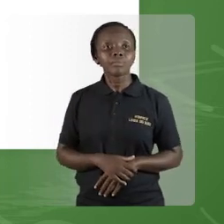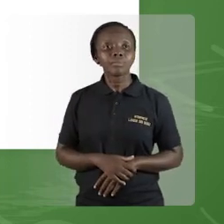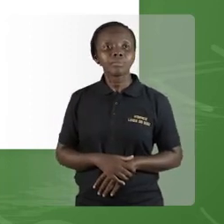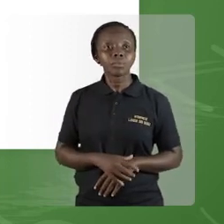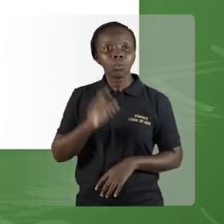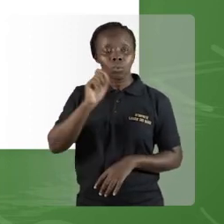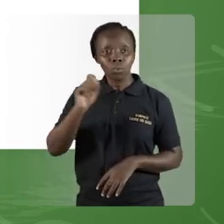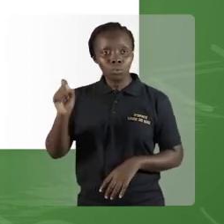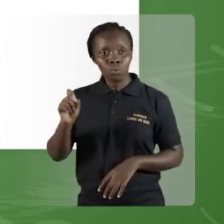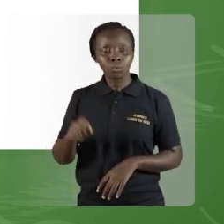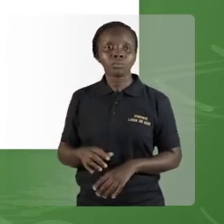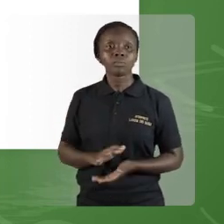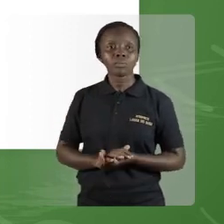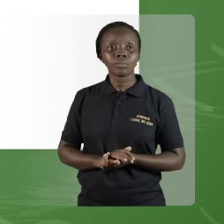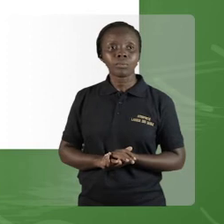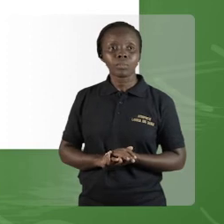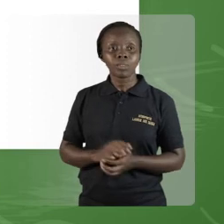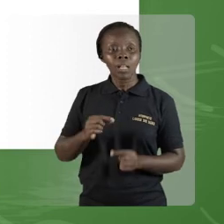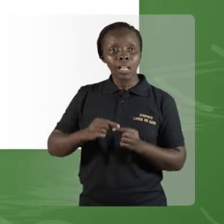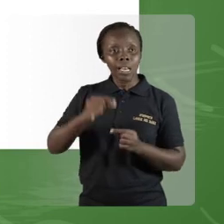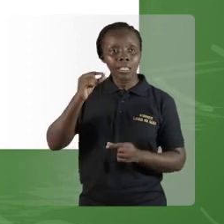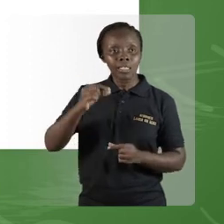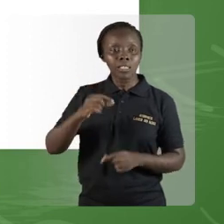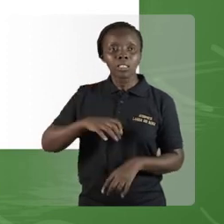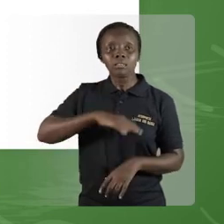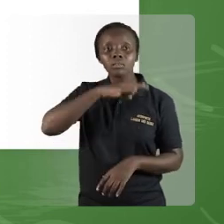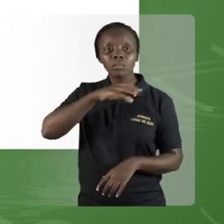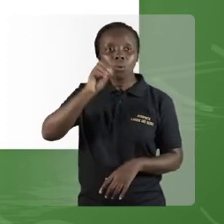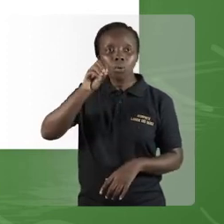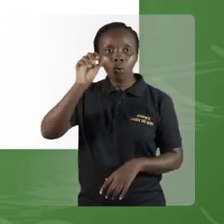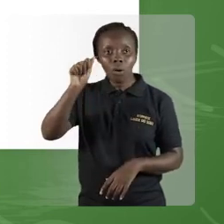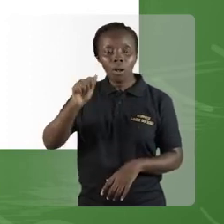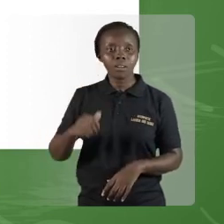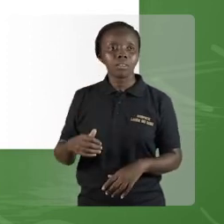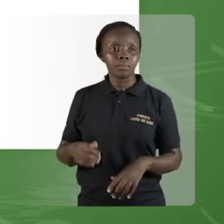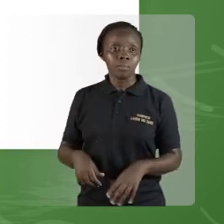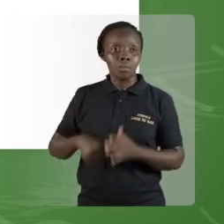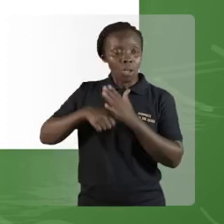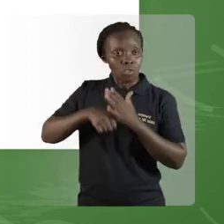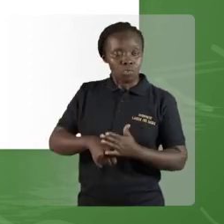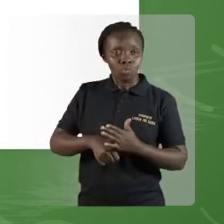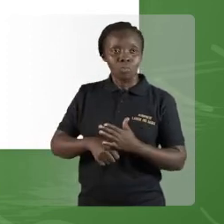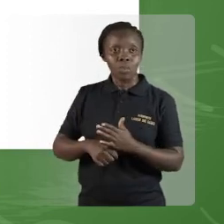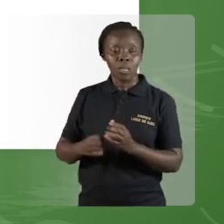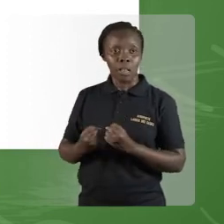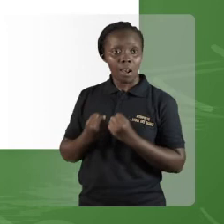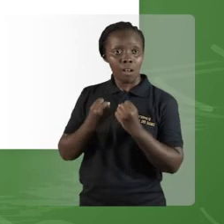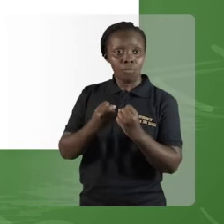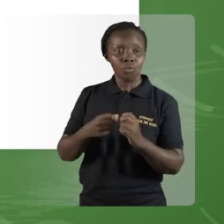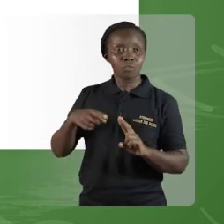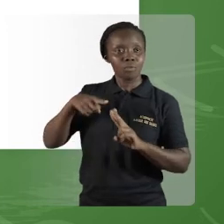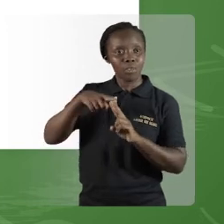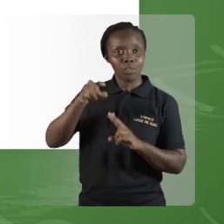Ainsi, notre tige OA va subir cette force qui va